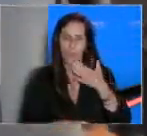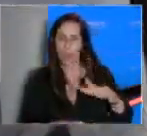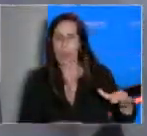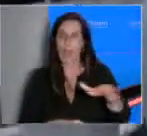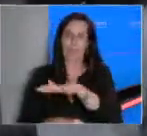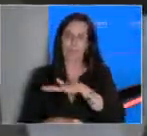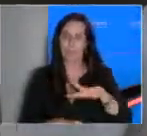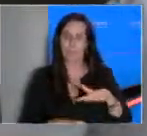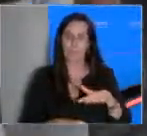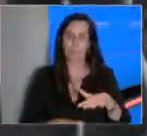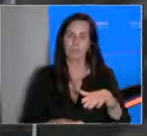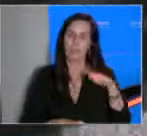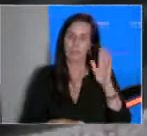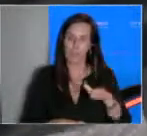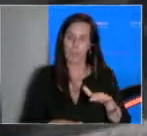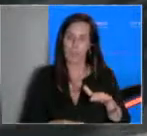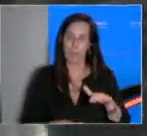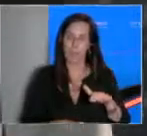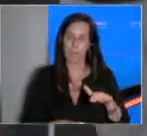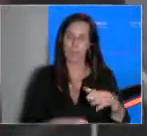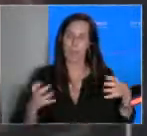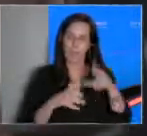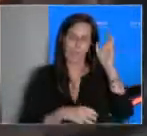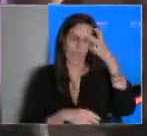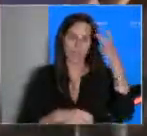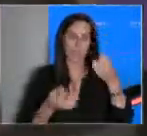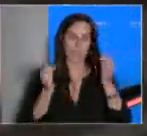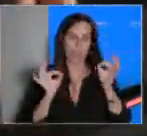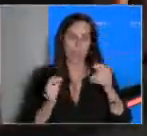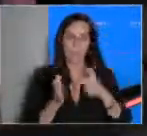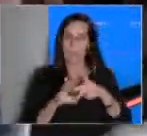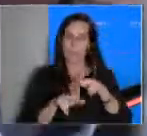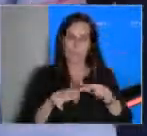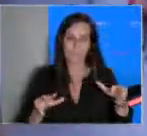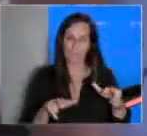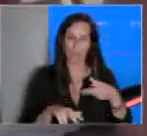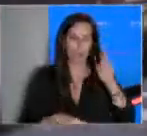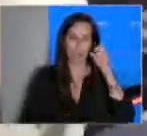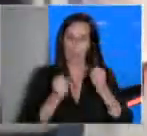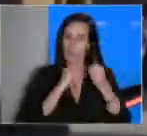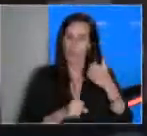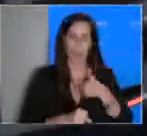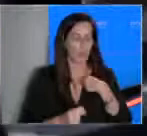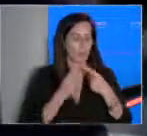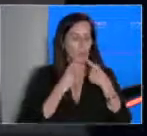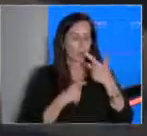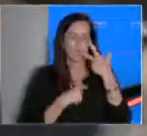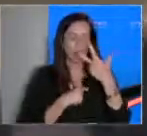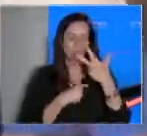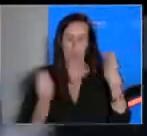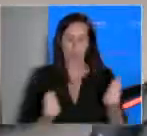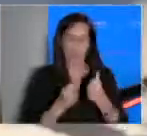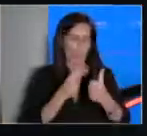הארץ בכלל, וגם בחברה הערבית בפרט, כי המצב שם יותר קשה. אנחנו מדברים על